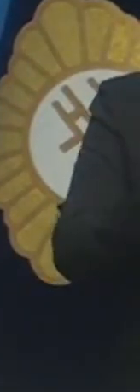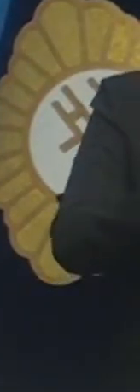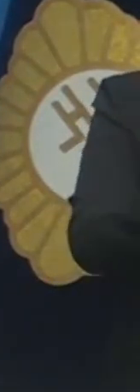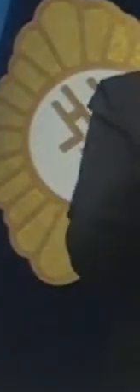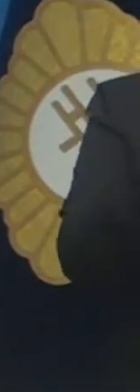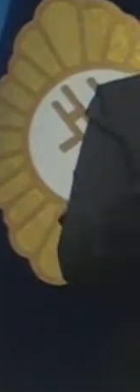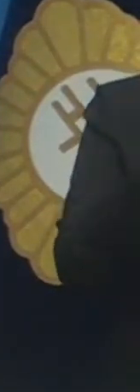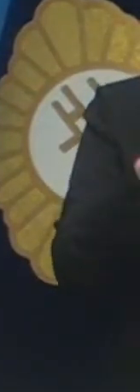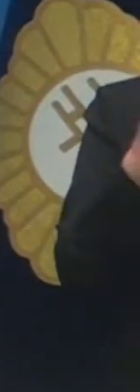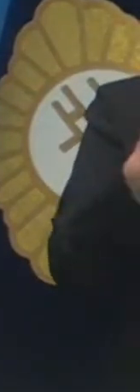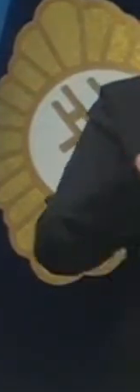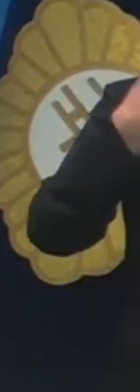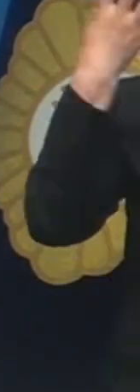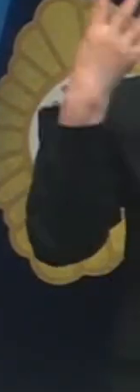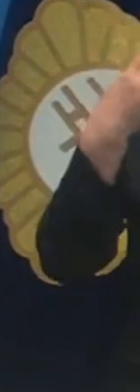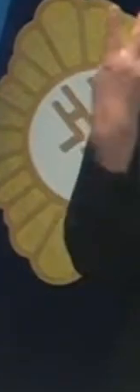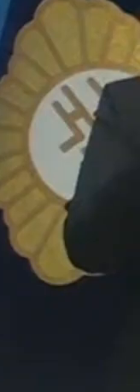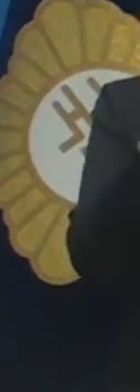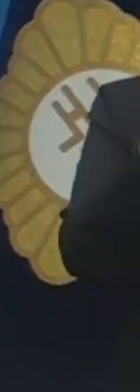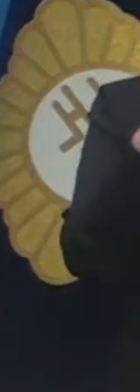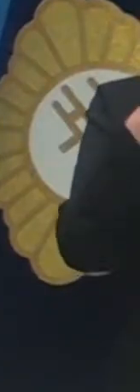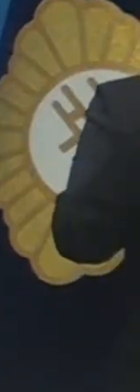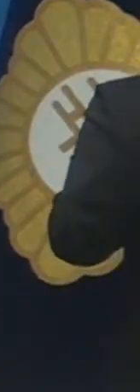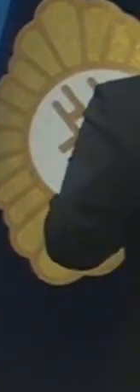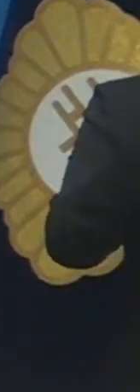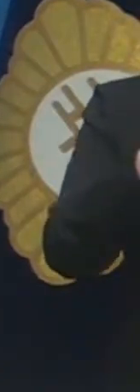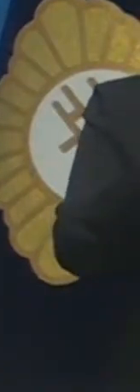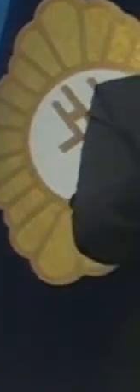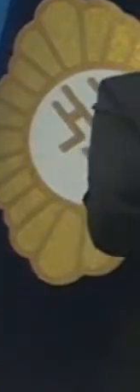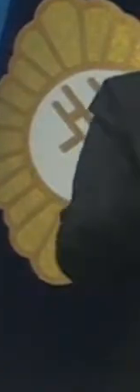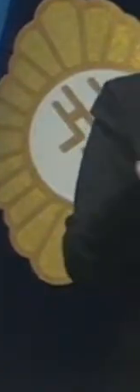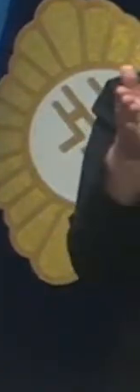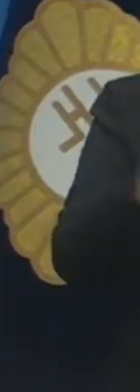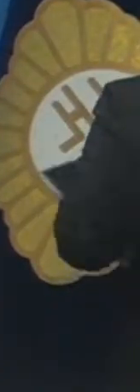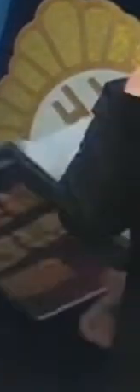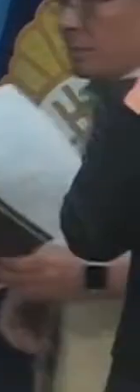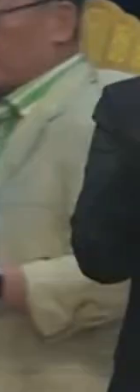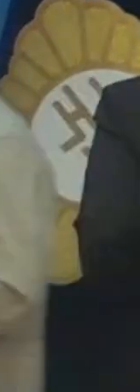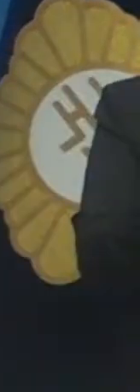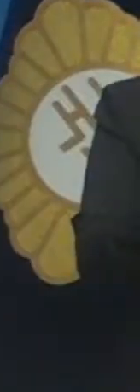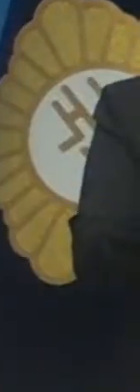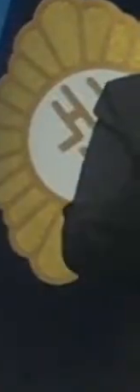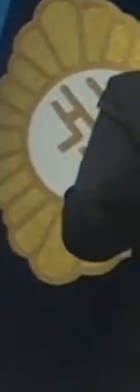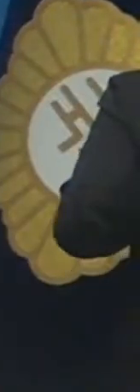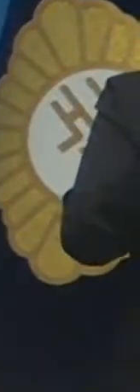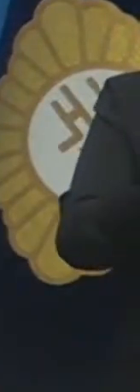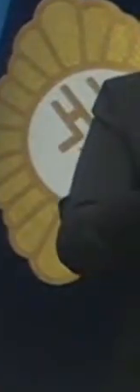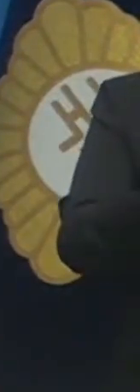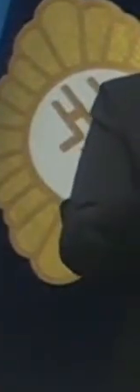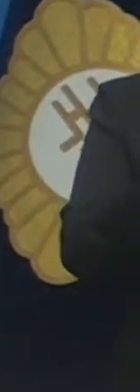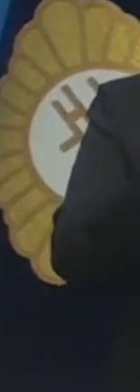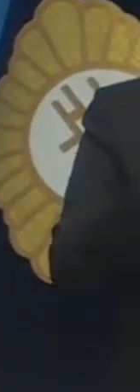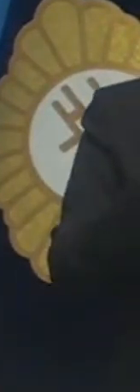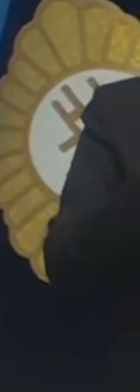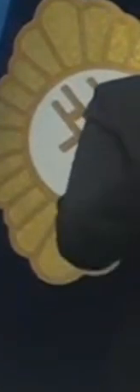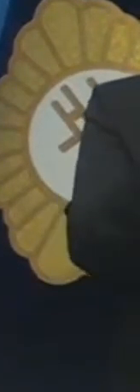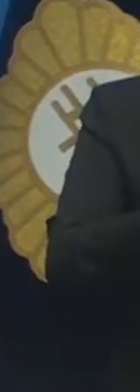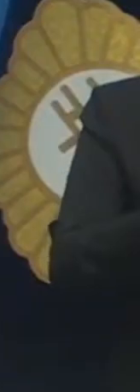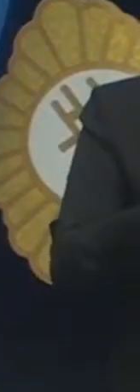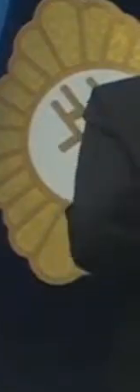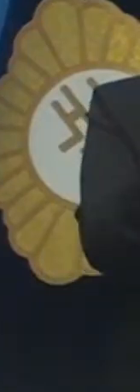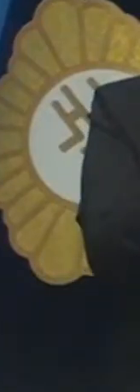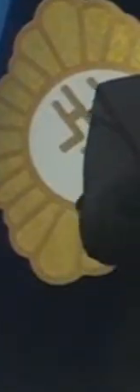4년 전 2021년 7월부터 김건희 박사 논문과 학회지 투고 논문에